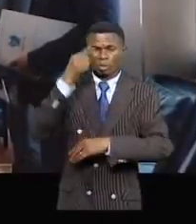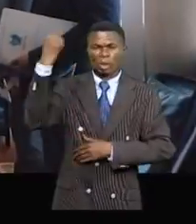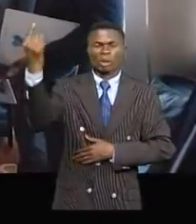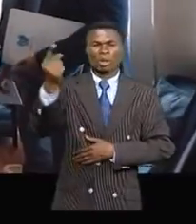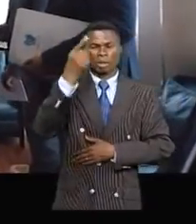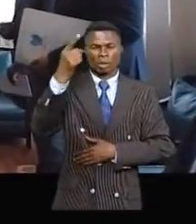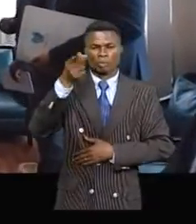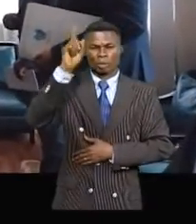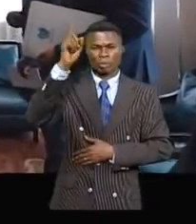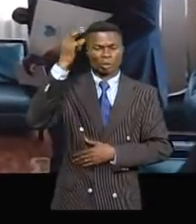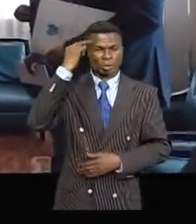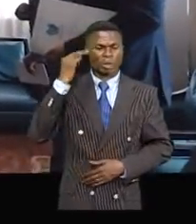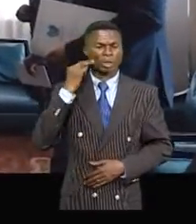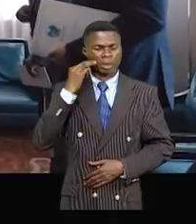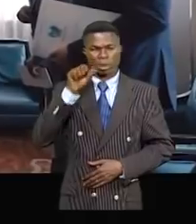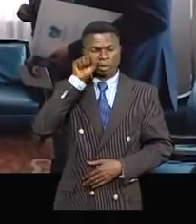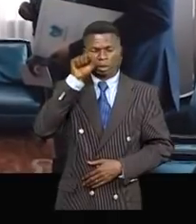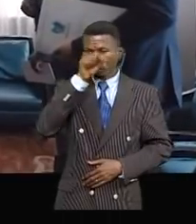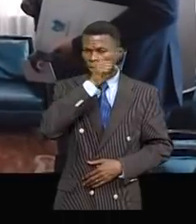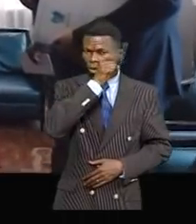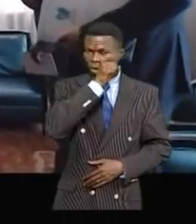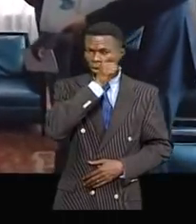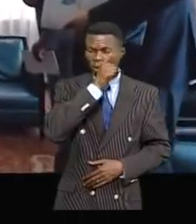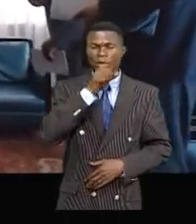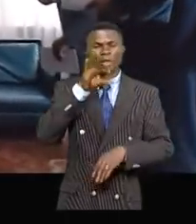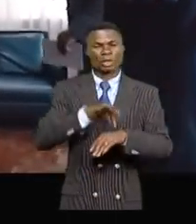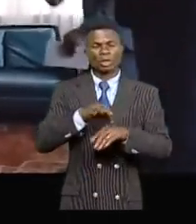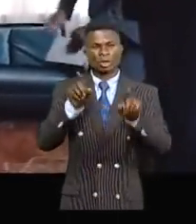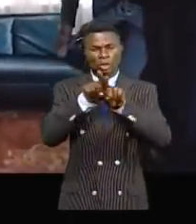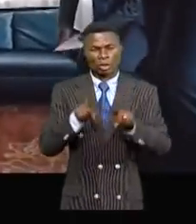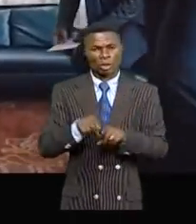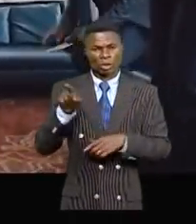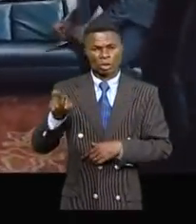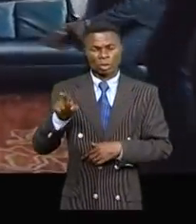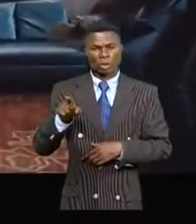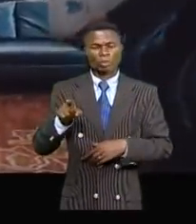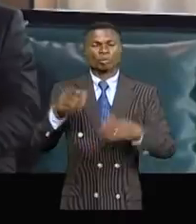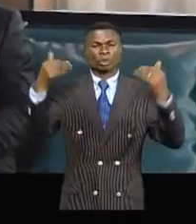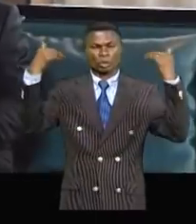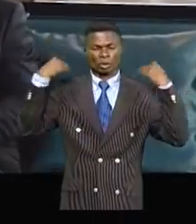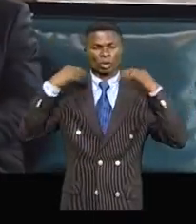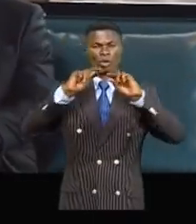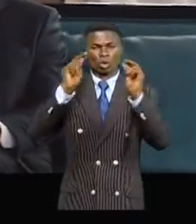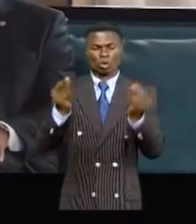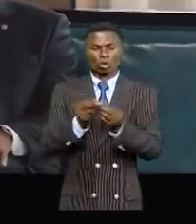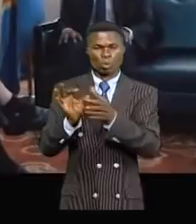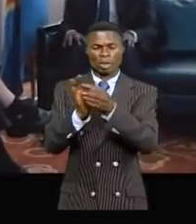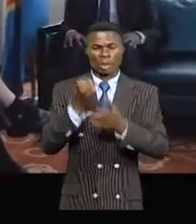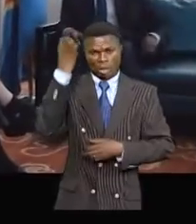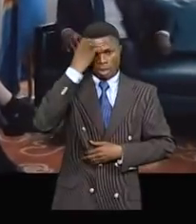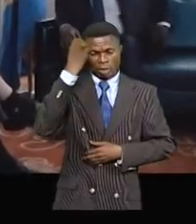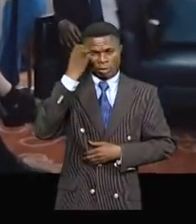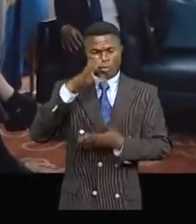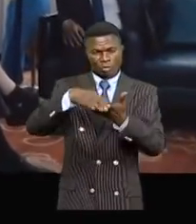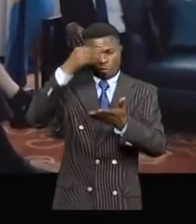internationale au Premier ministre Jean-Michel Sama Lukonde Kyenge. Occasion également pour lui, à la tête de la délégation de l'Union européenne, de